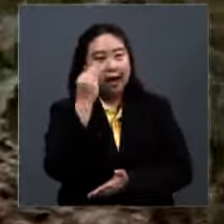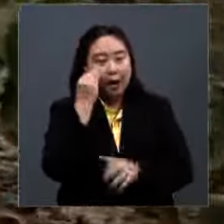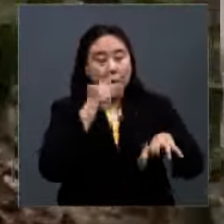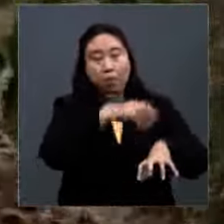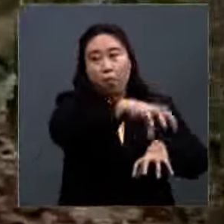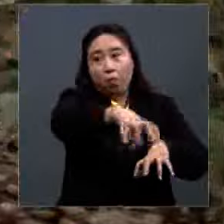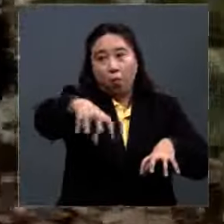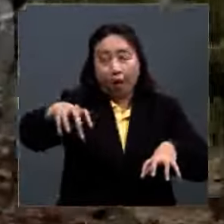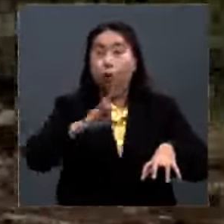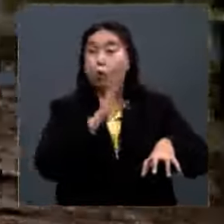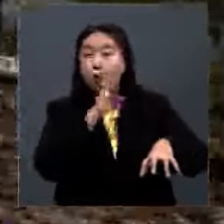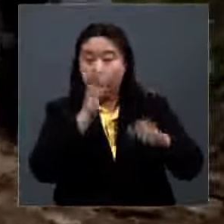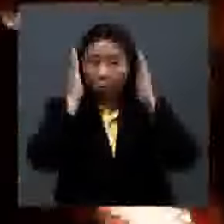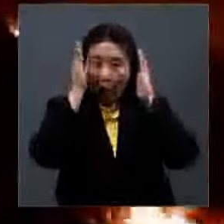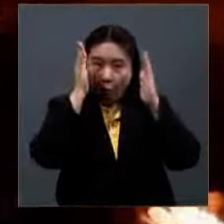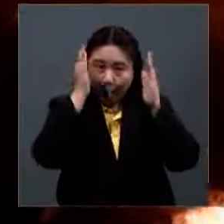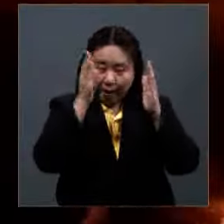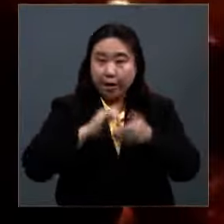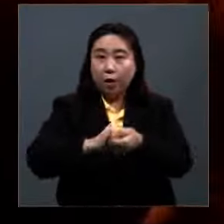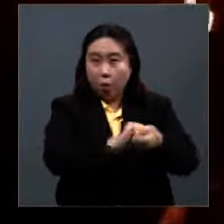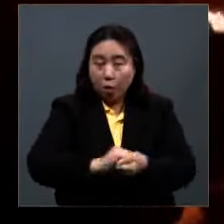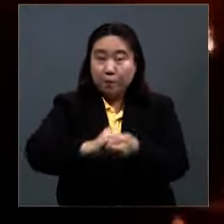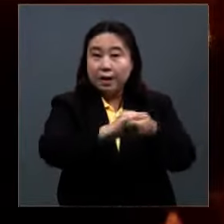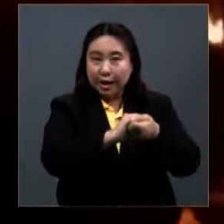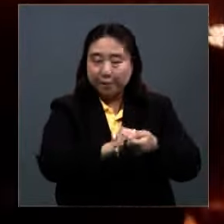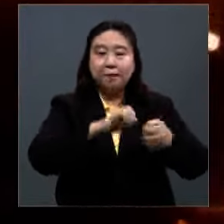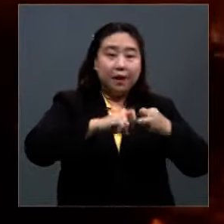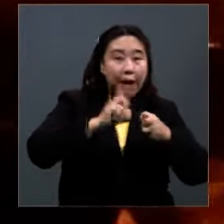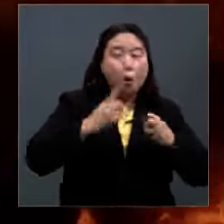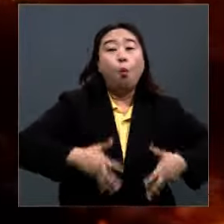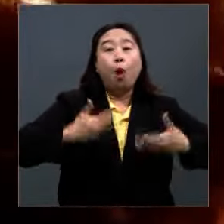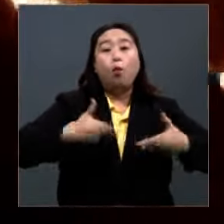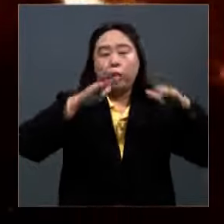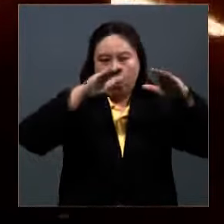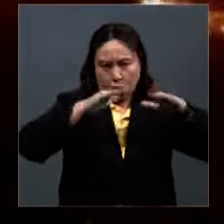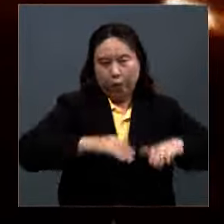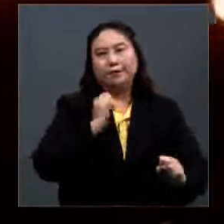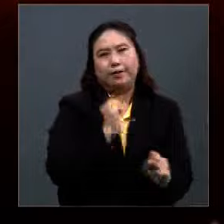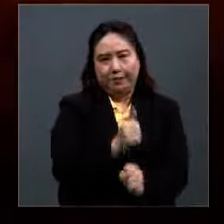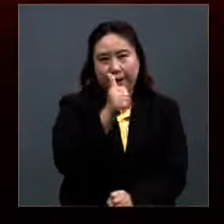มีความมุ่งมั่นร่วมมือร่วมใจกันก็สามารถช่วยกันลดจุดความร้อนได้จริงค่ะ